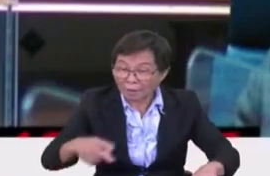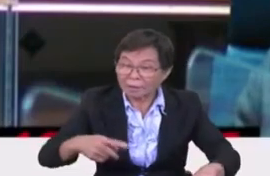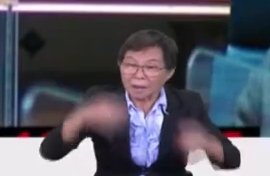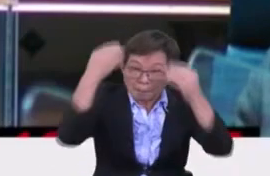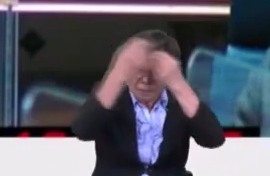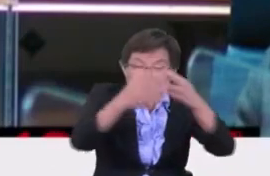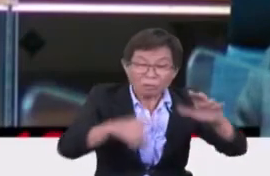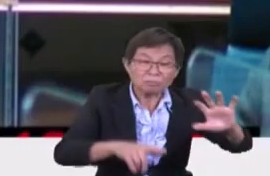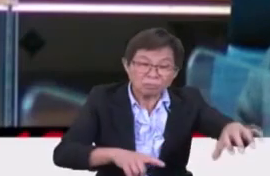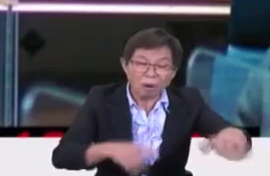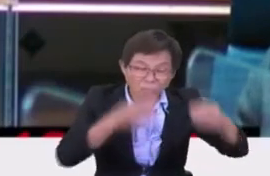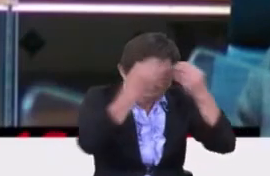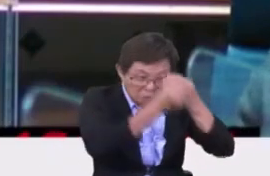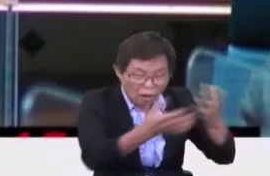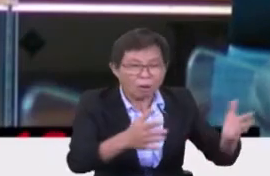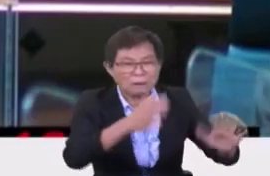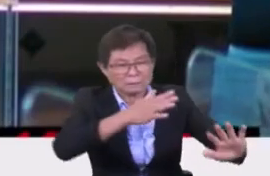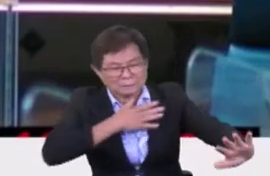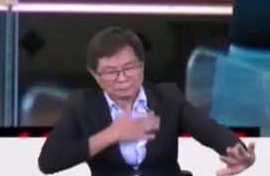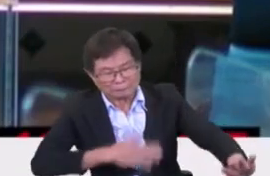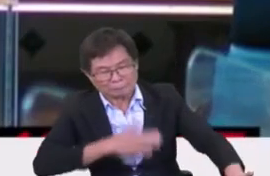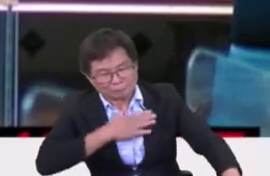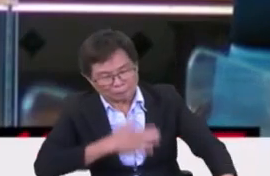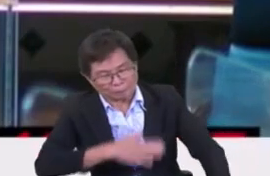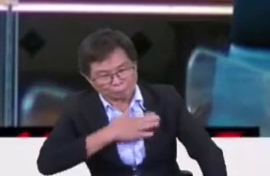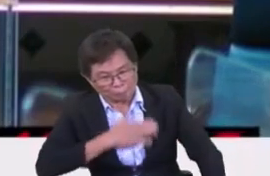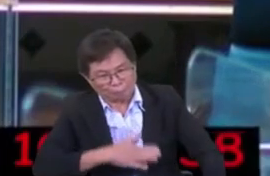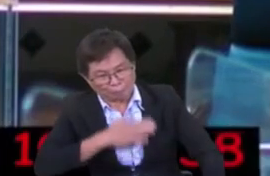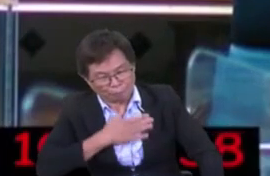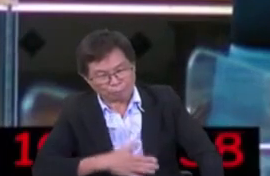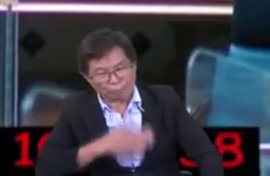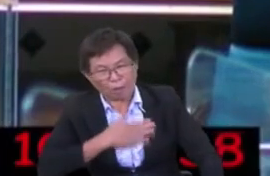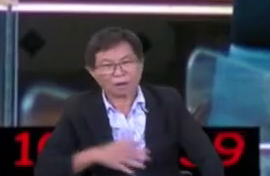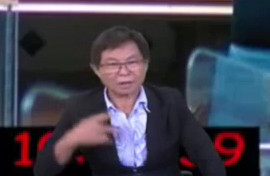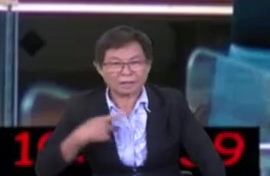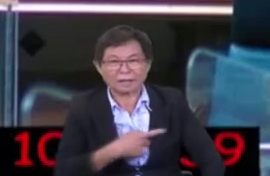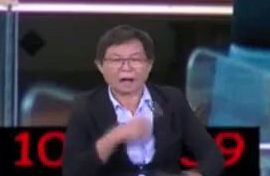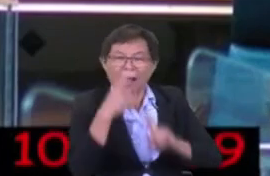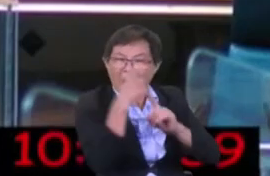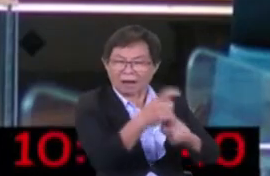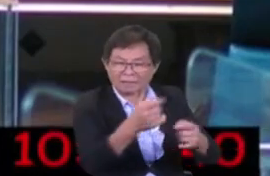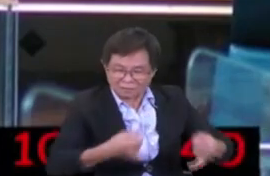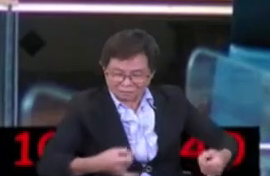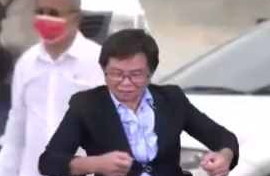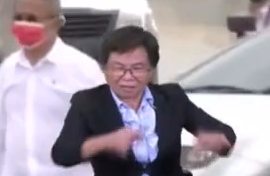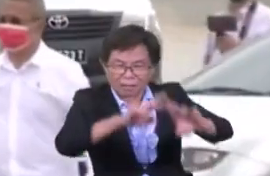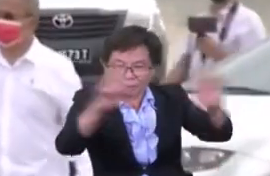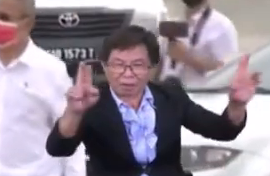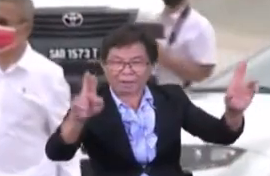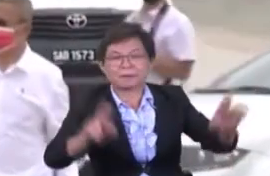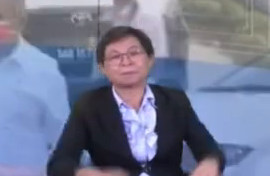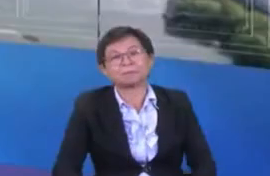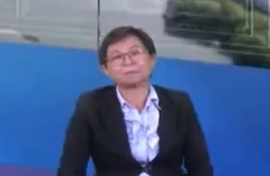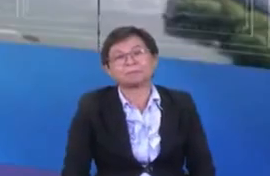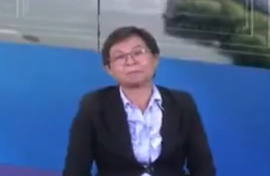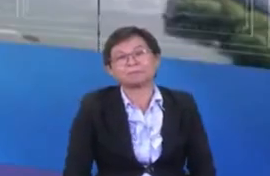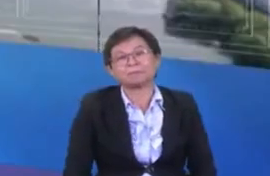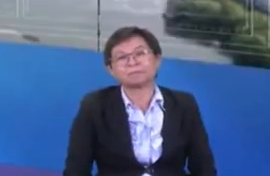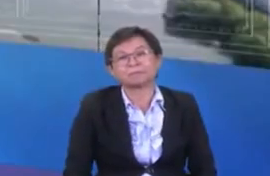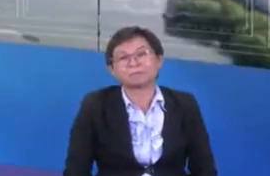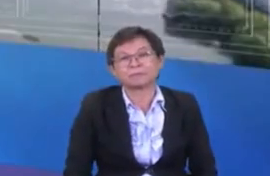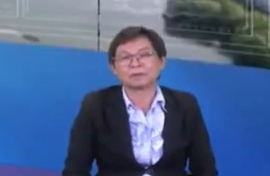kita sama-sama bersabar insya Allah kita akan bagi Jalan Raya yang baik cepat ini